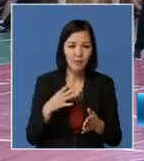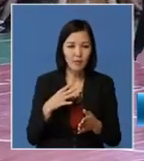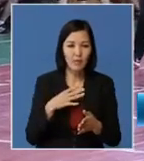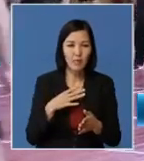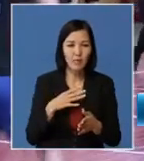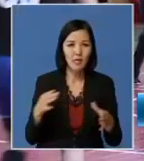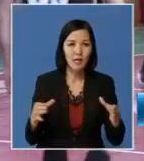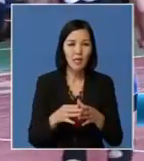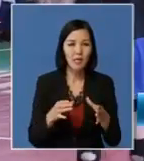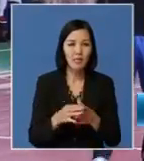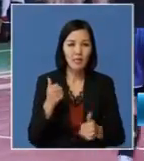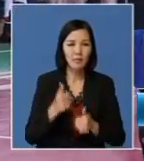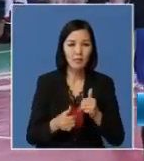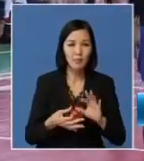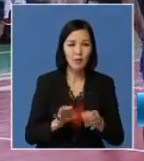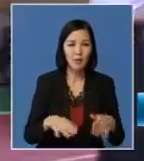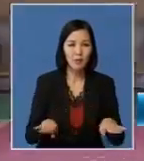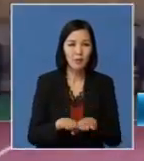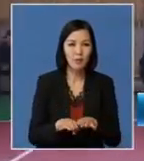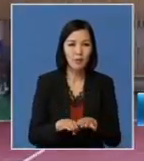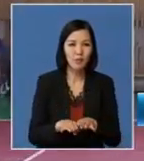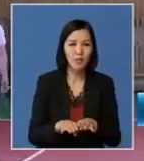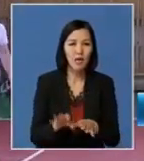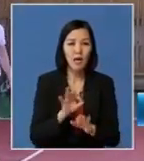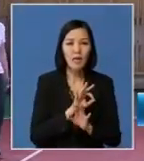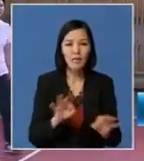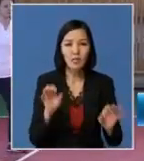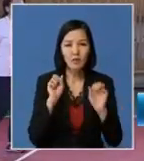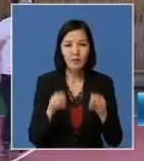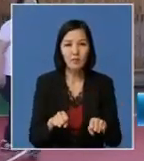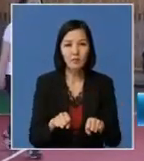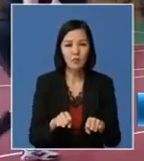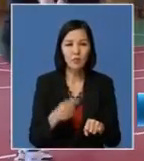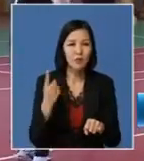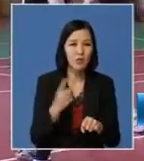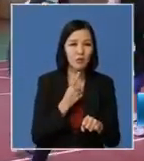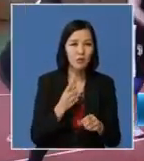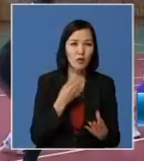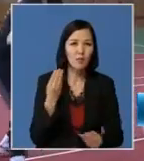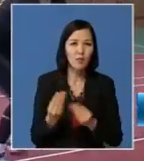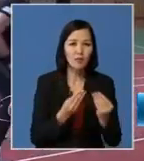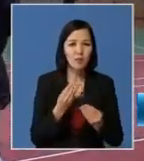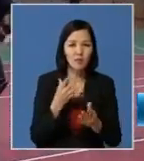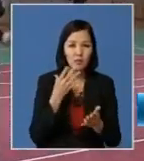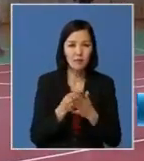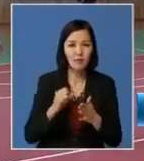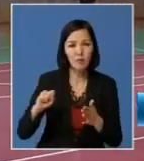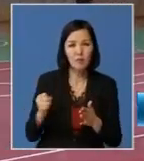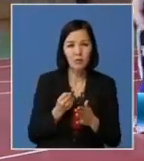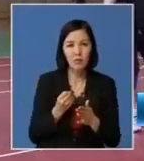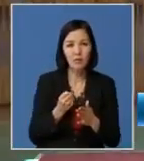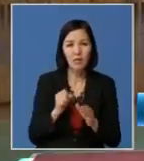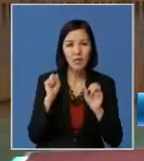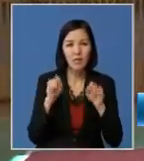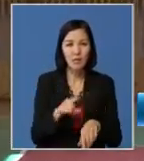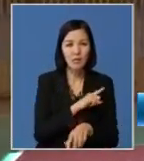признаются организаторы, соревнования подобного рода прежде всего отличная возможность сыграть на одной площадке со своими друзьями и коллегами, что